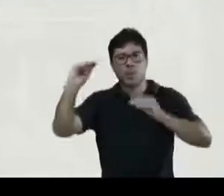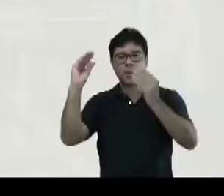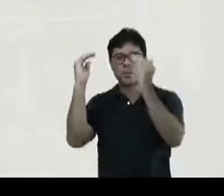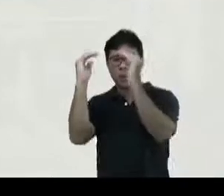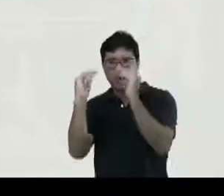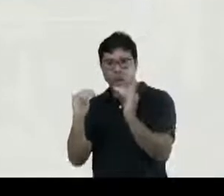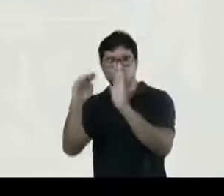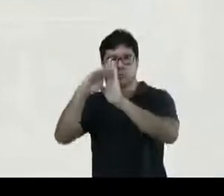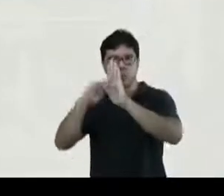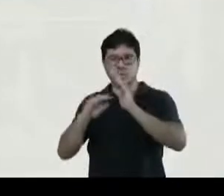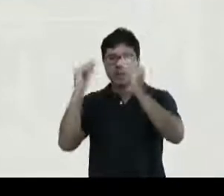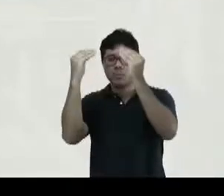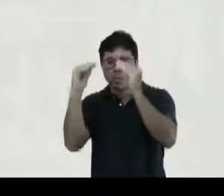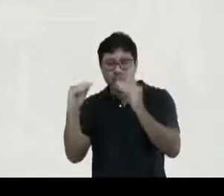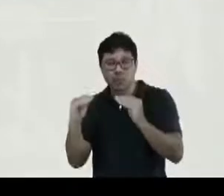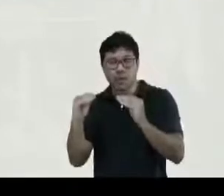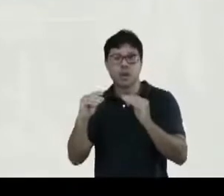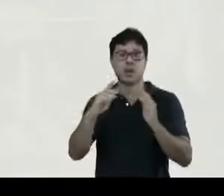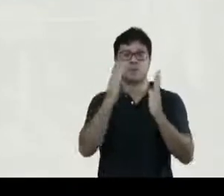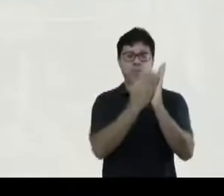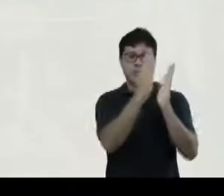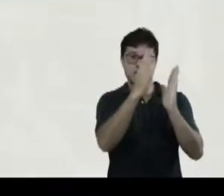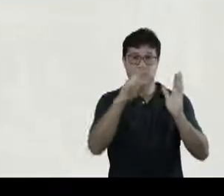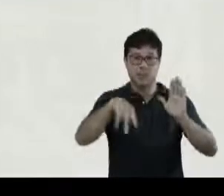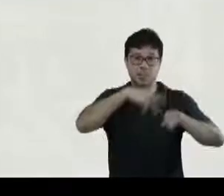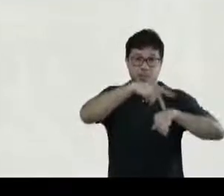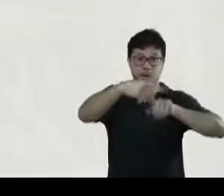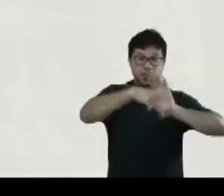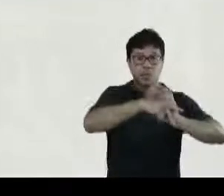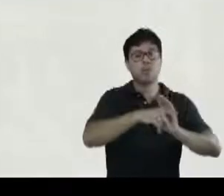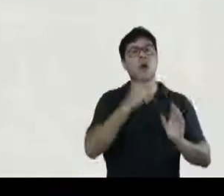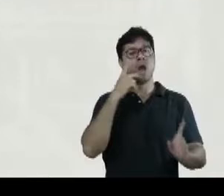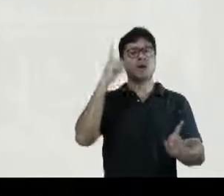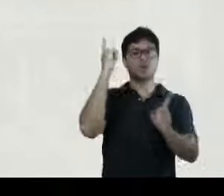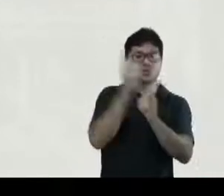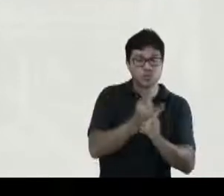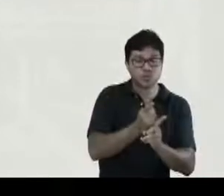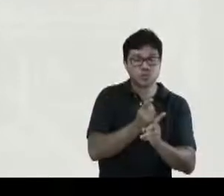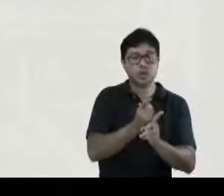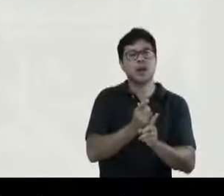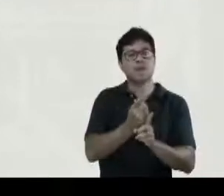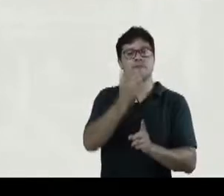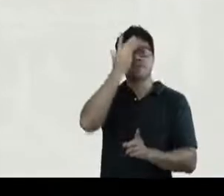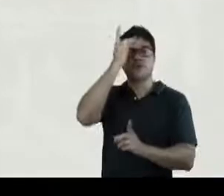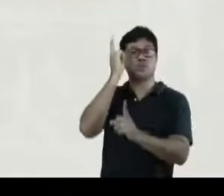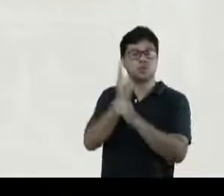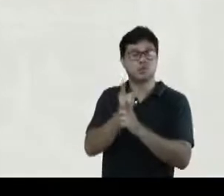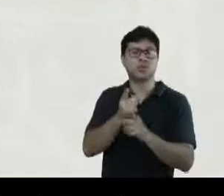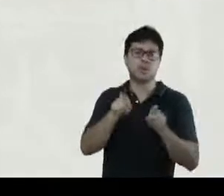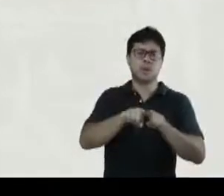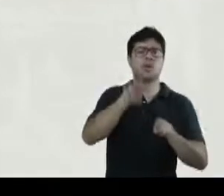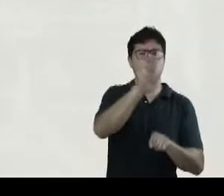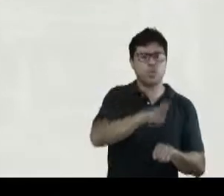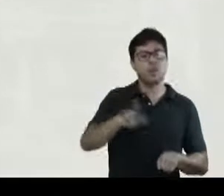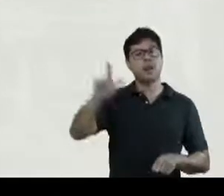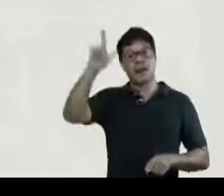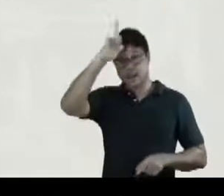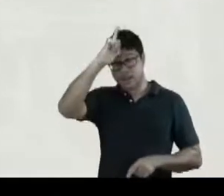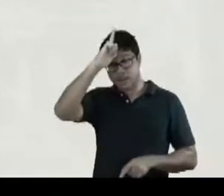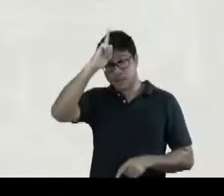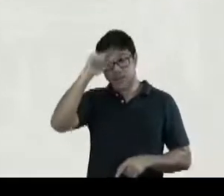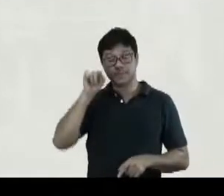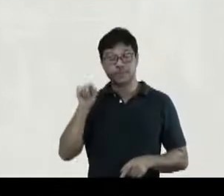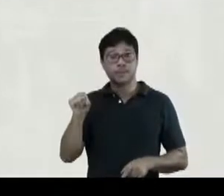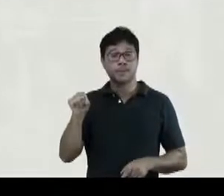aussagekräftig. In Deutschland wurde mit Förderung der Deutschen Forschungsgemeinschaft eine gezielte Digitalisierung des